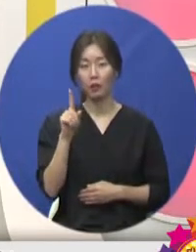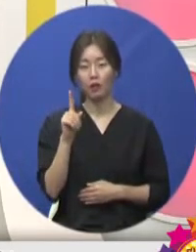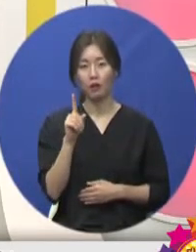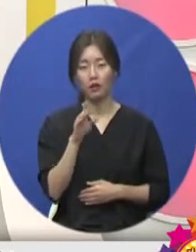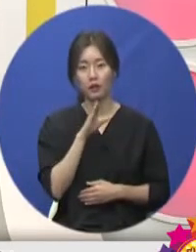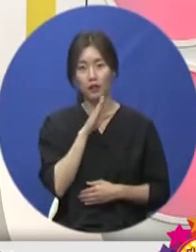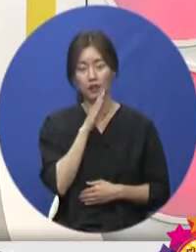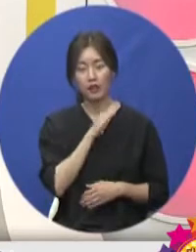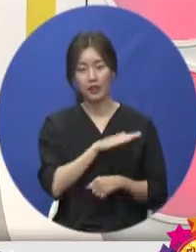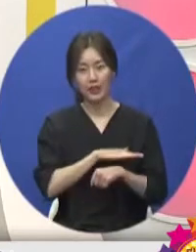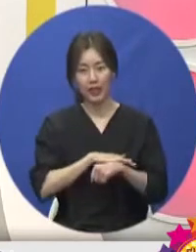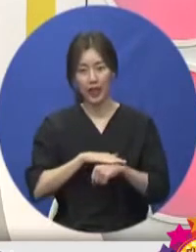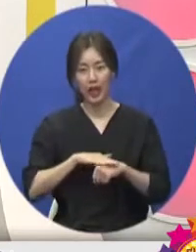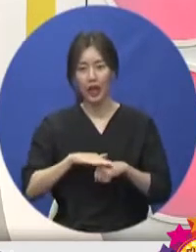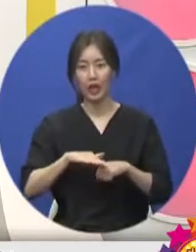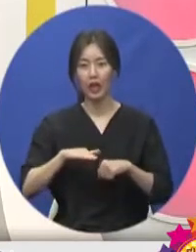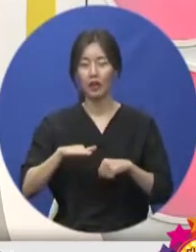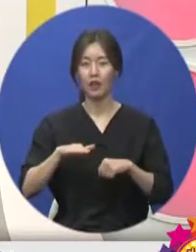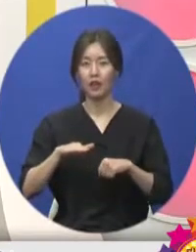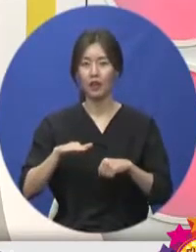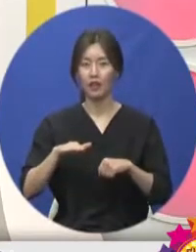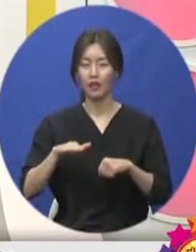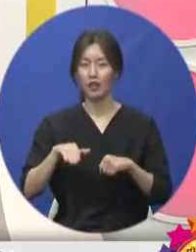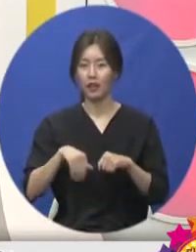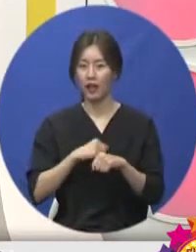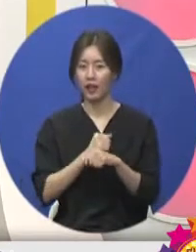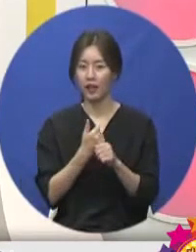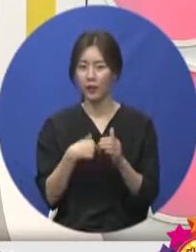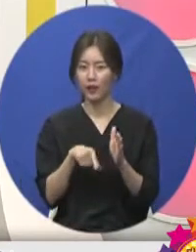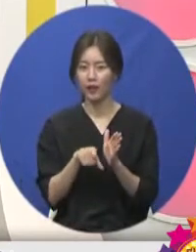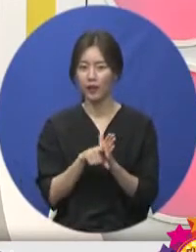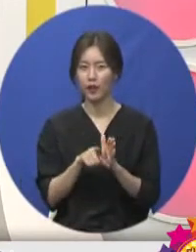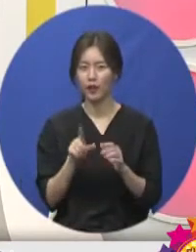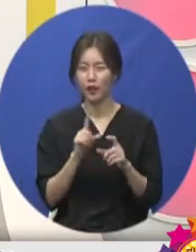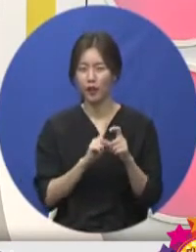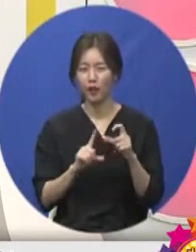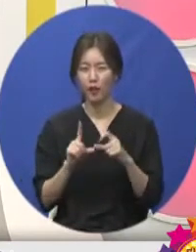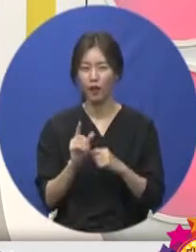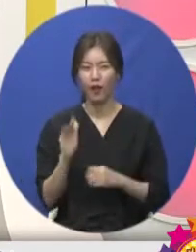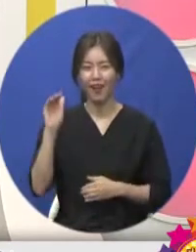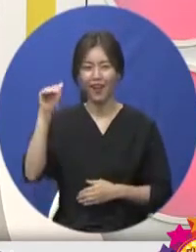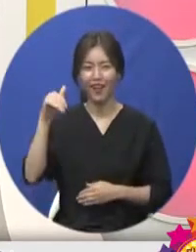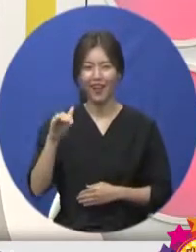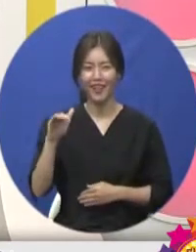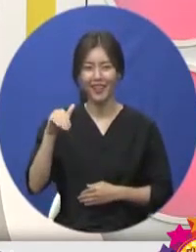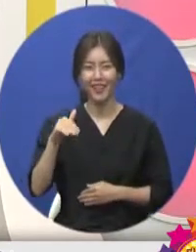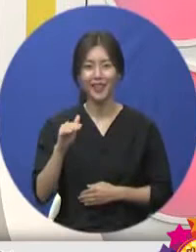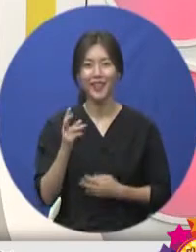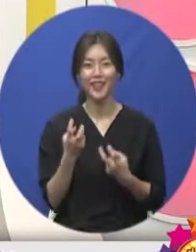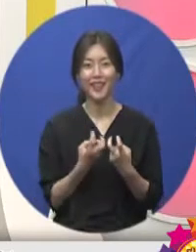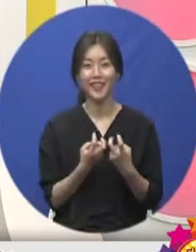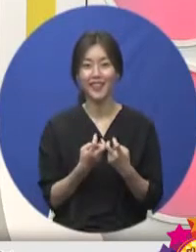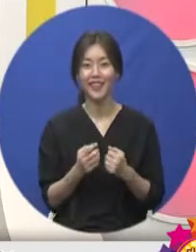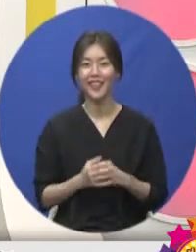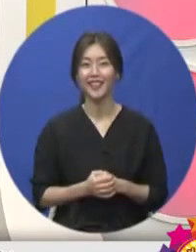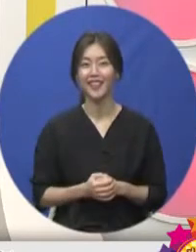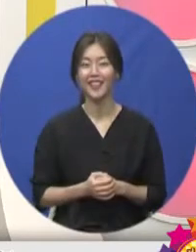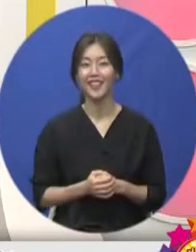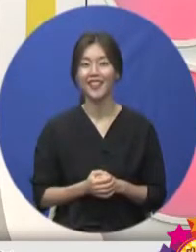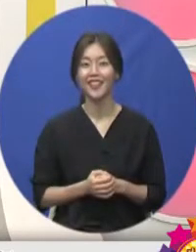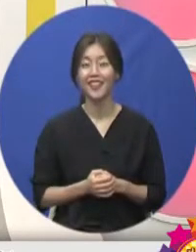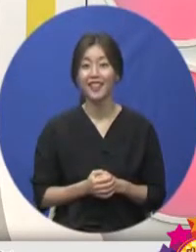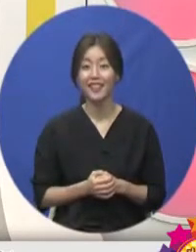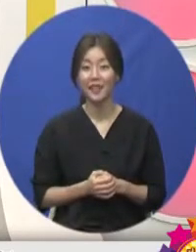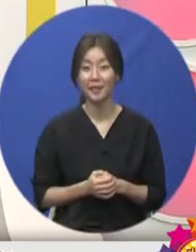이렇게 피를 많이 좀 넣어야 되지 않을까요? 예. 그런 건 어디서 이렇게 영감을 가져오시는 거예요? 아?